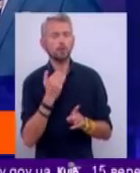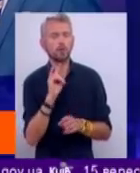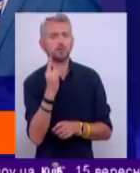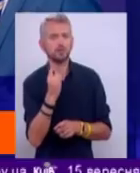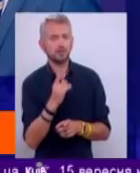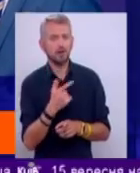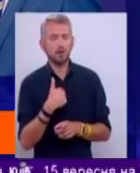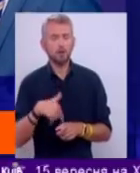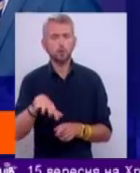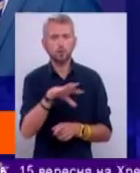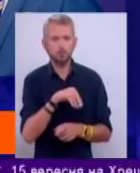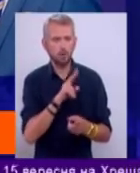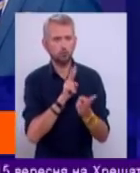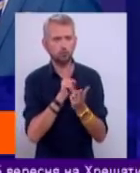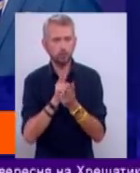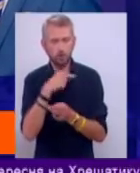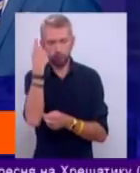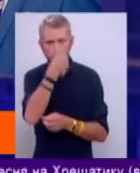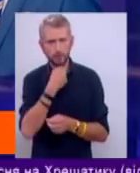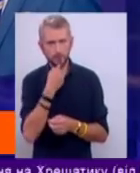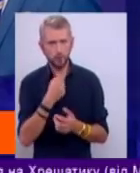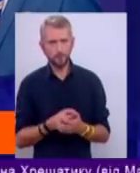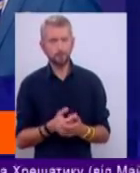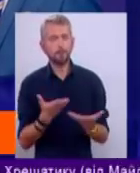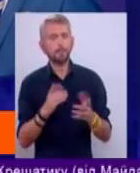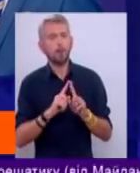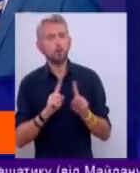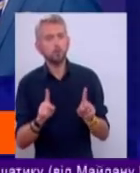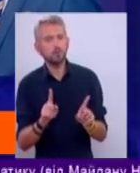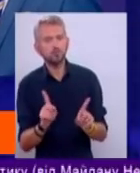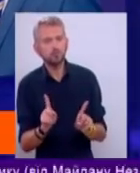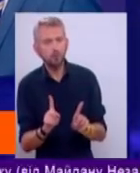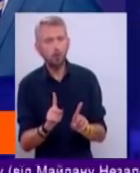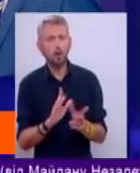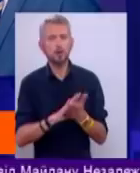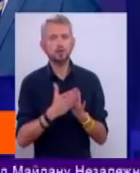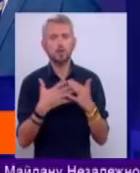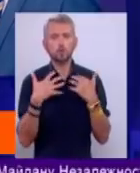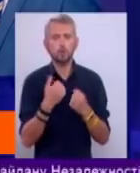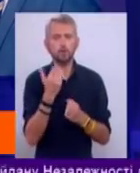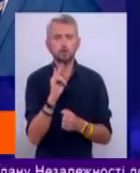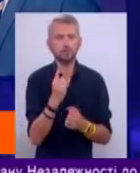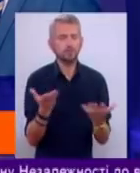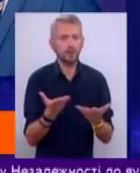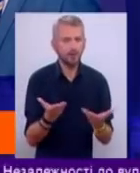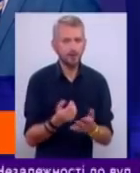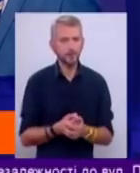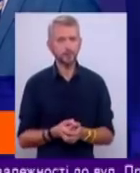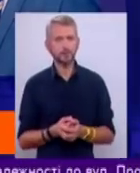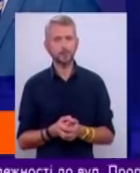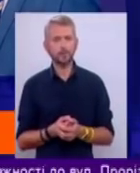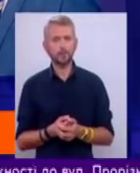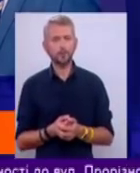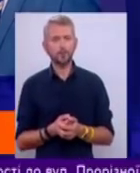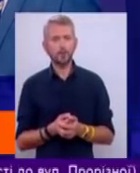дитини? Я з усіма зустрічаюся особисто. Які особливості? Який стан здоров'я вашої дитини? Яка